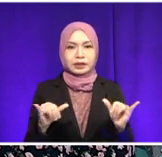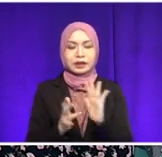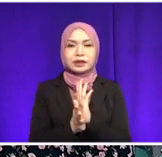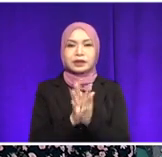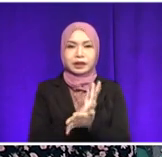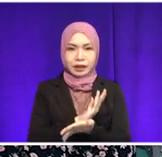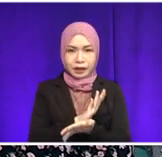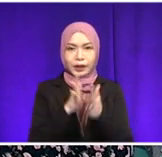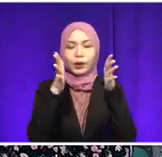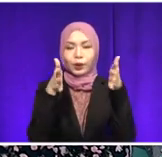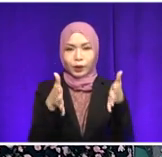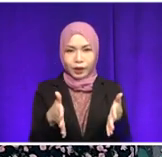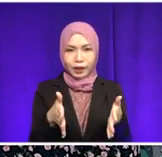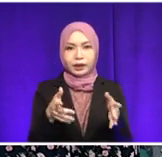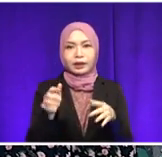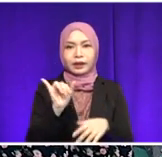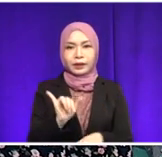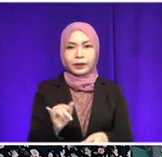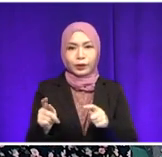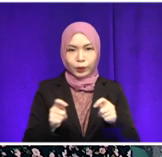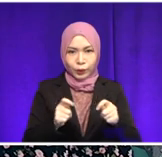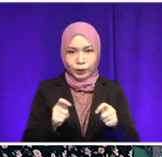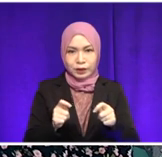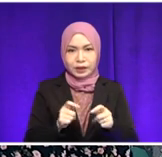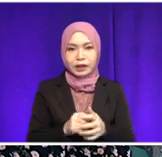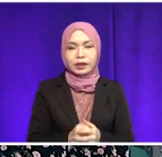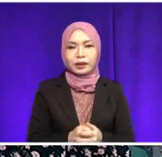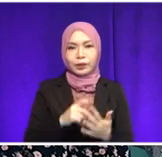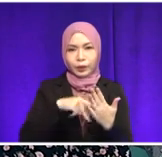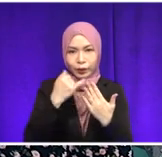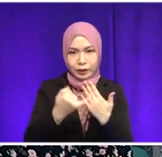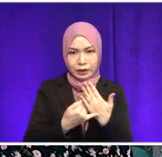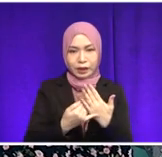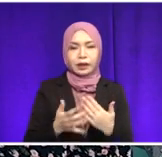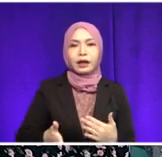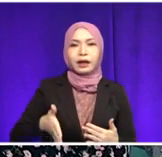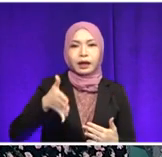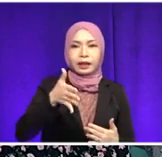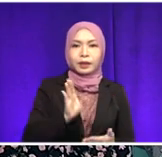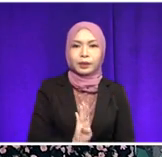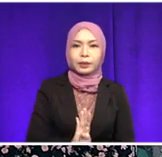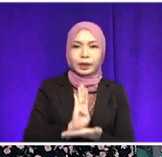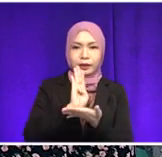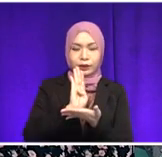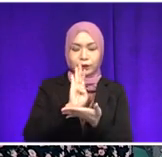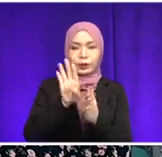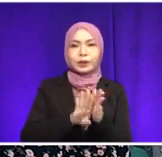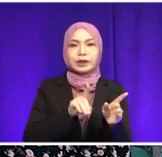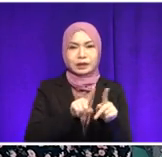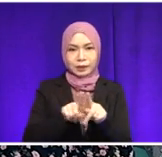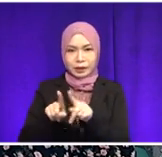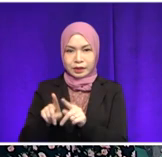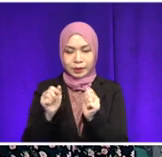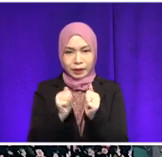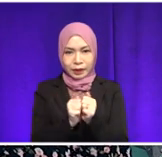yang sangat penting untuk menguruskan Project antara dua pihak yaitu antara pengurus Project bersama dengan pelanggan Dan juga